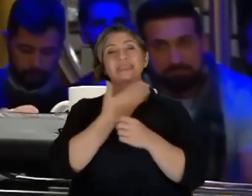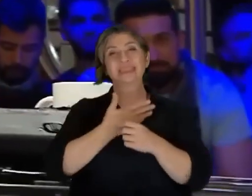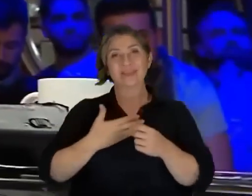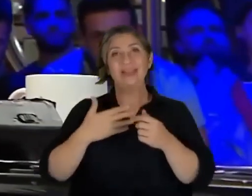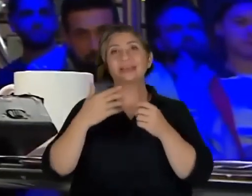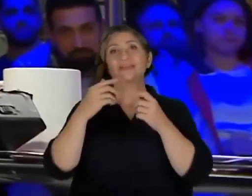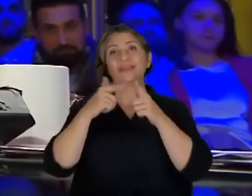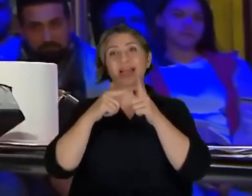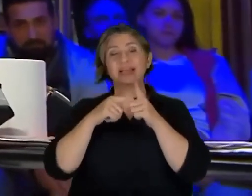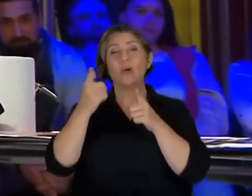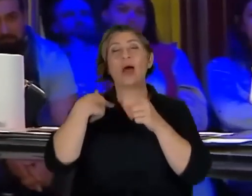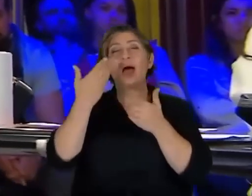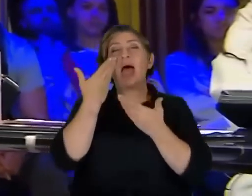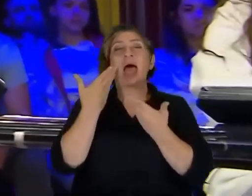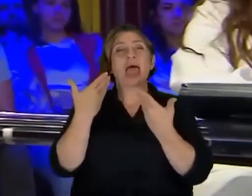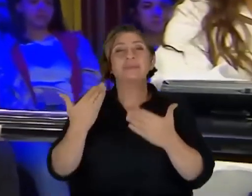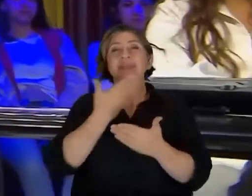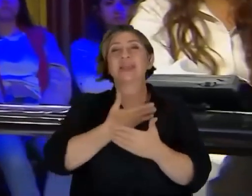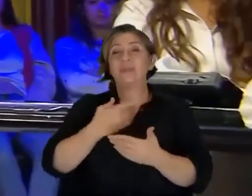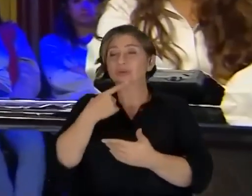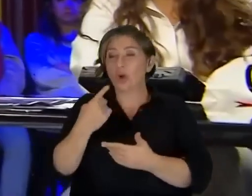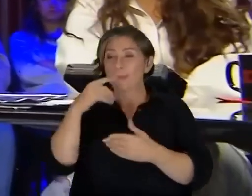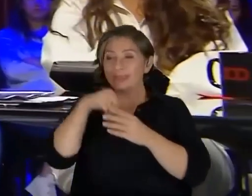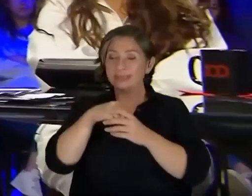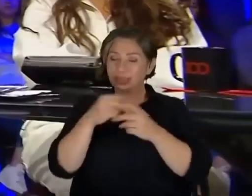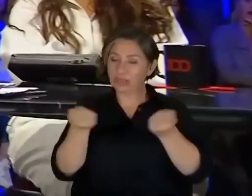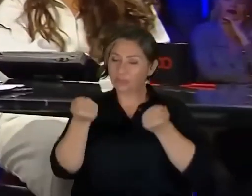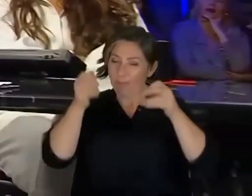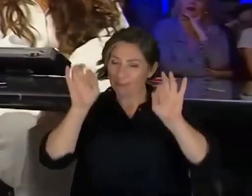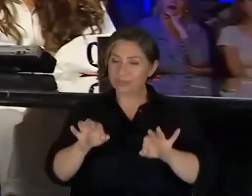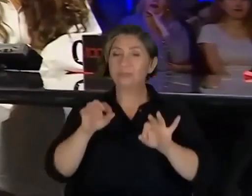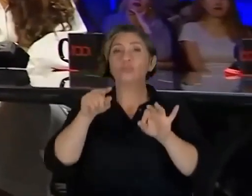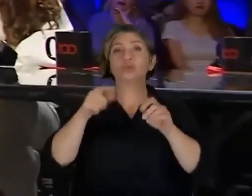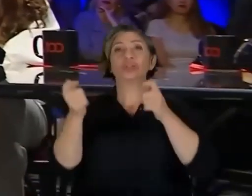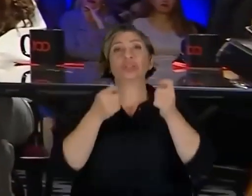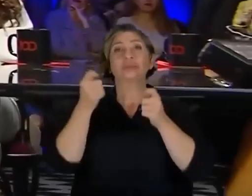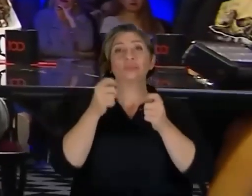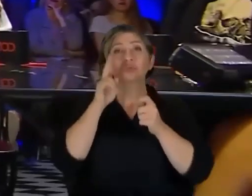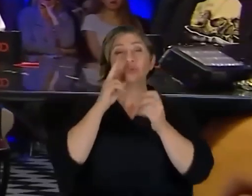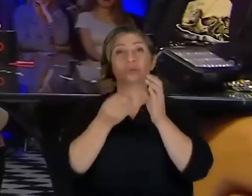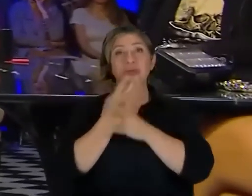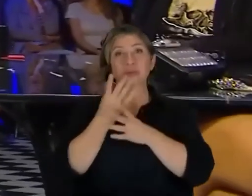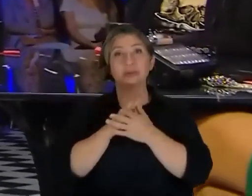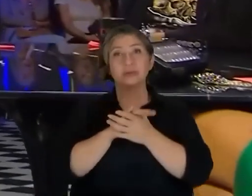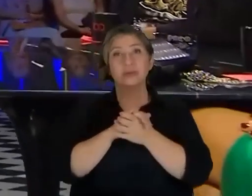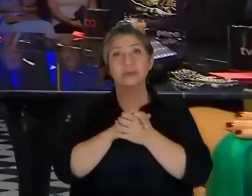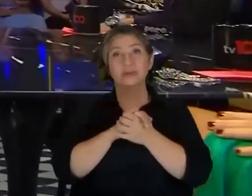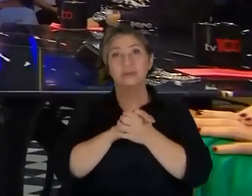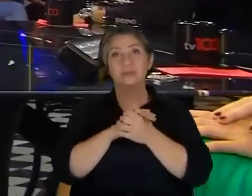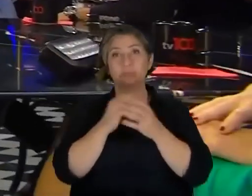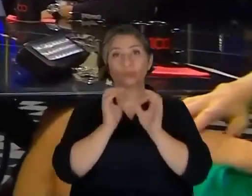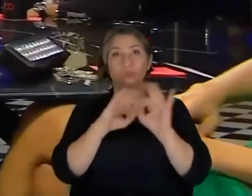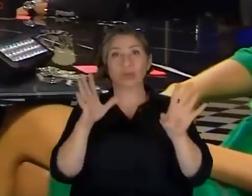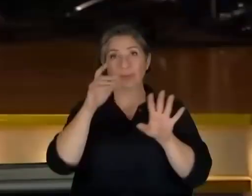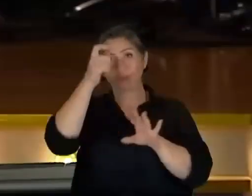Frank, Frank Sinatra'ya olan hayranlığımı ve sevgimi ifade etmek için yola koyulduğum bir çalışmamın eseridir. Nasıl tercüme? Çok güzel.